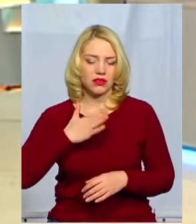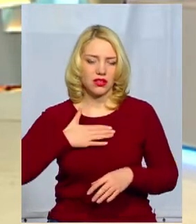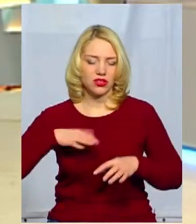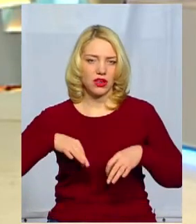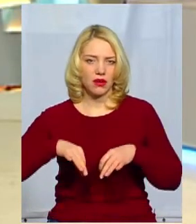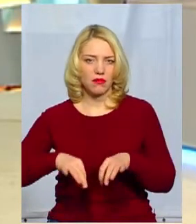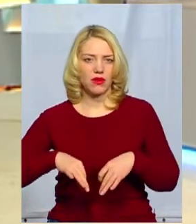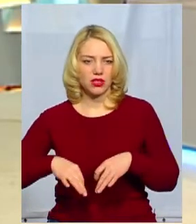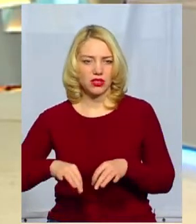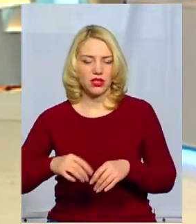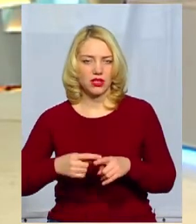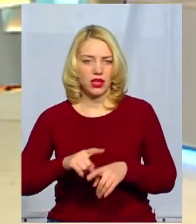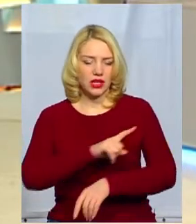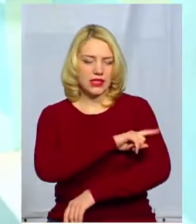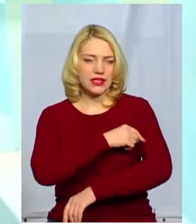машин, автомобілів